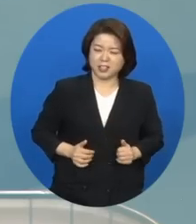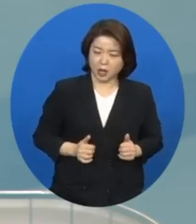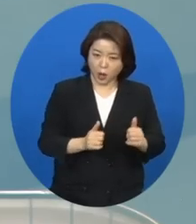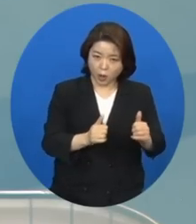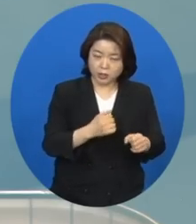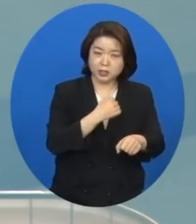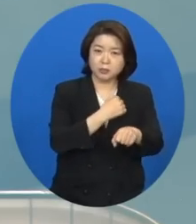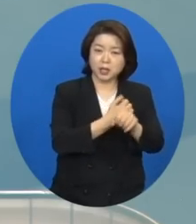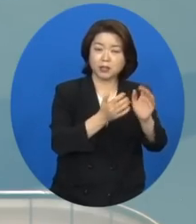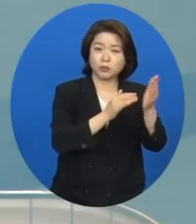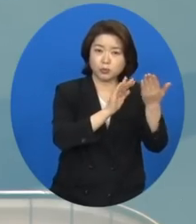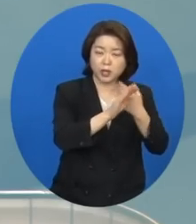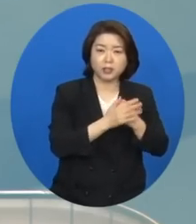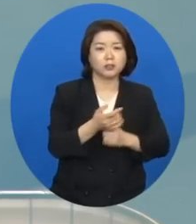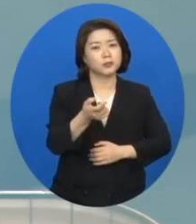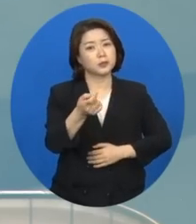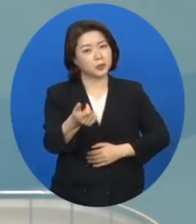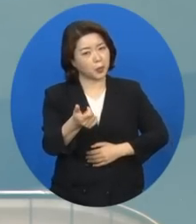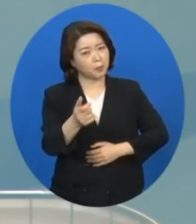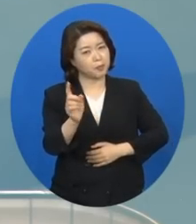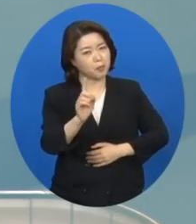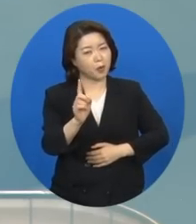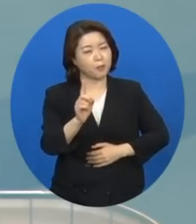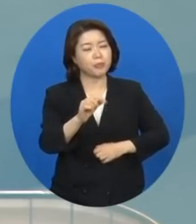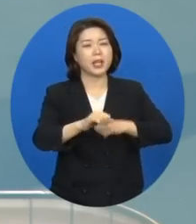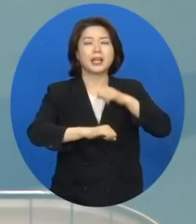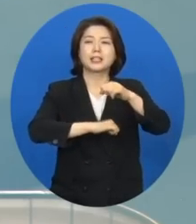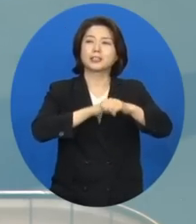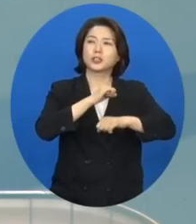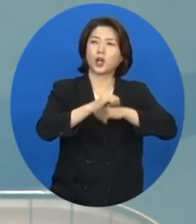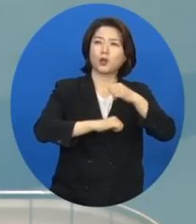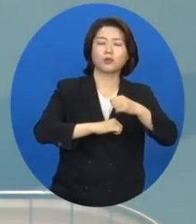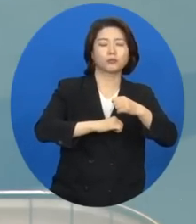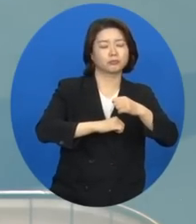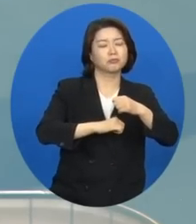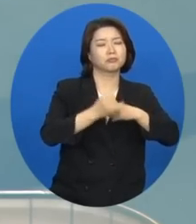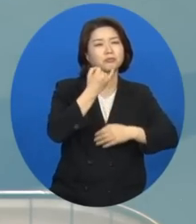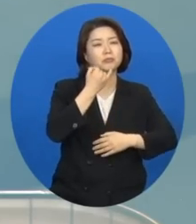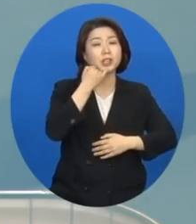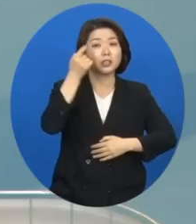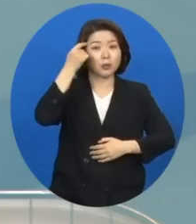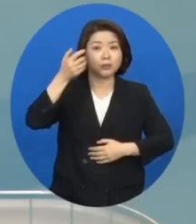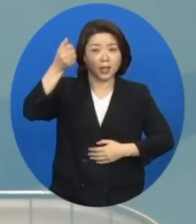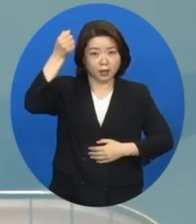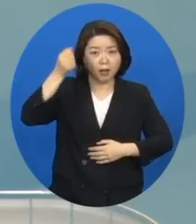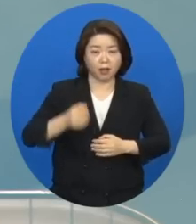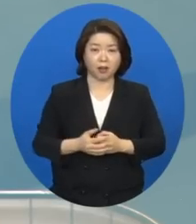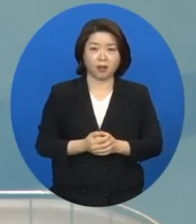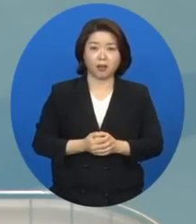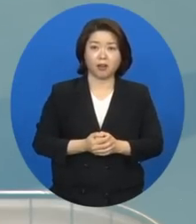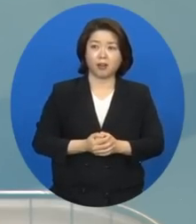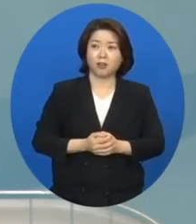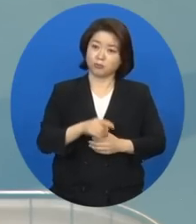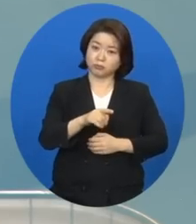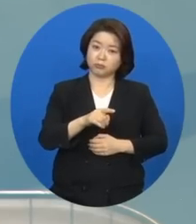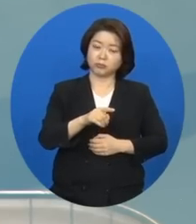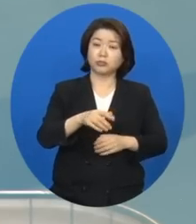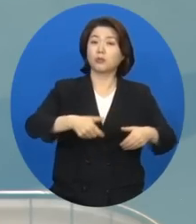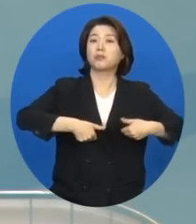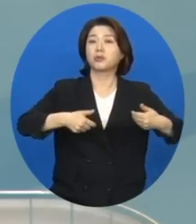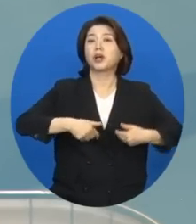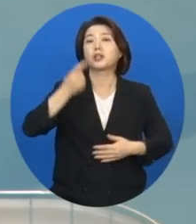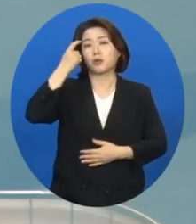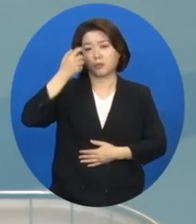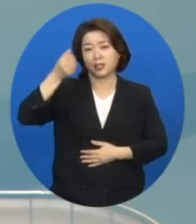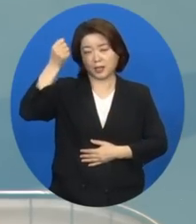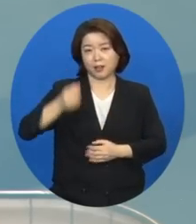난 후에는 조금 자유해도 괜찮다고 생각했습니다. 아니, 그래야 한다고 생각했어요.